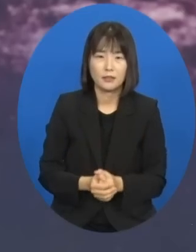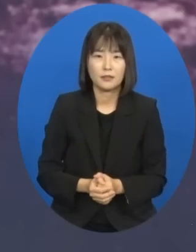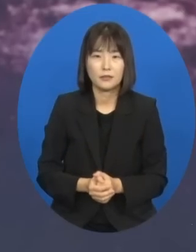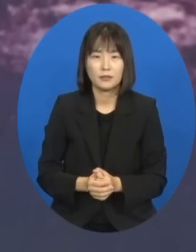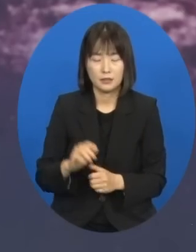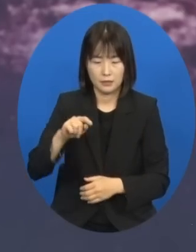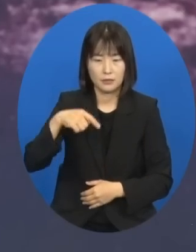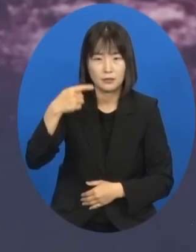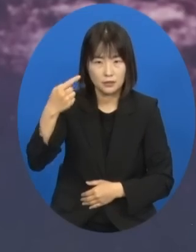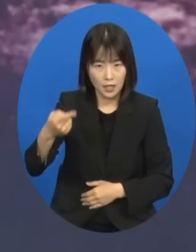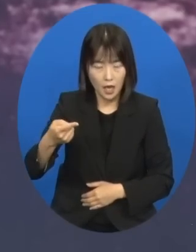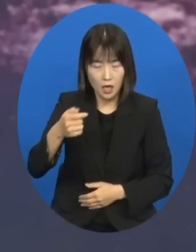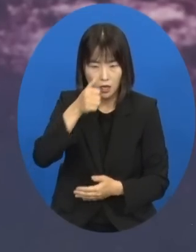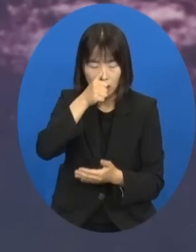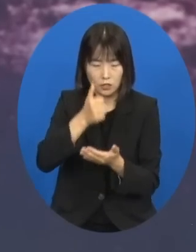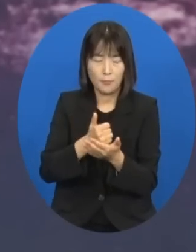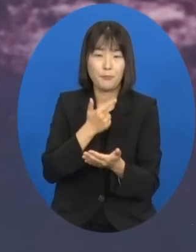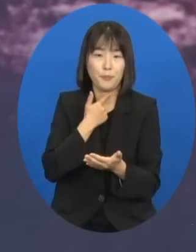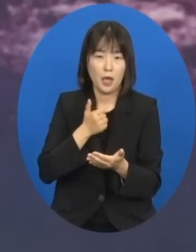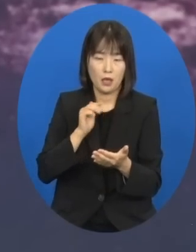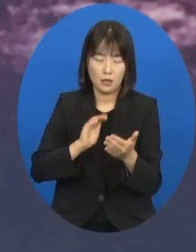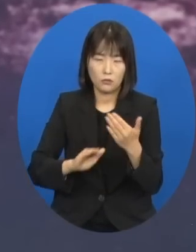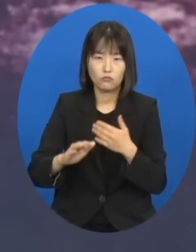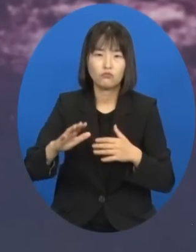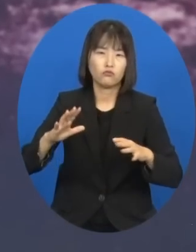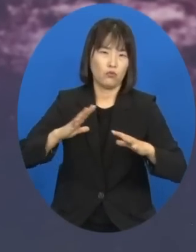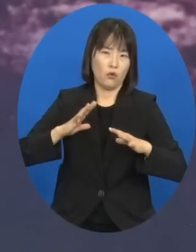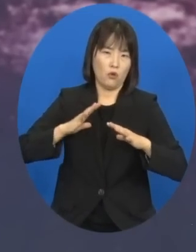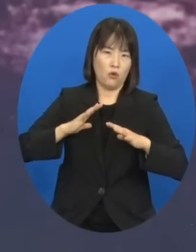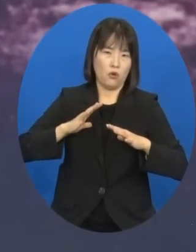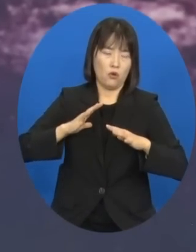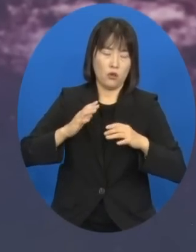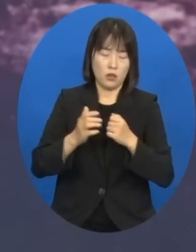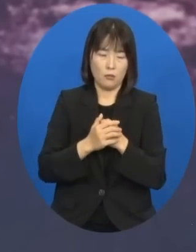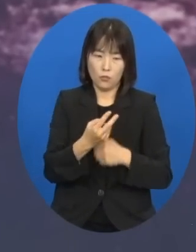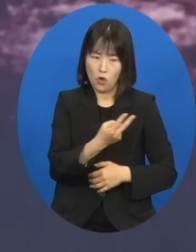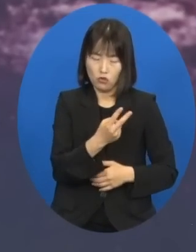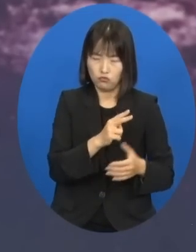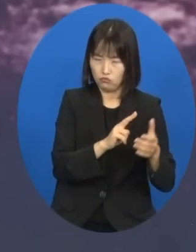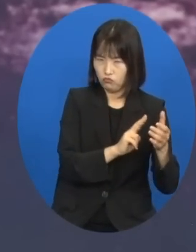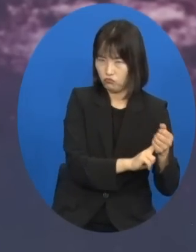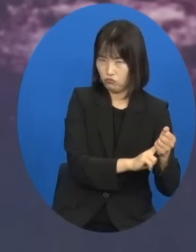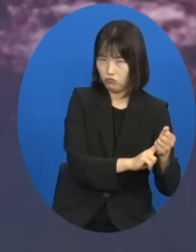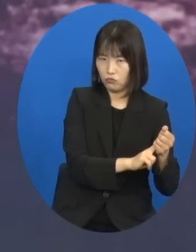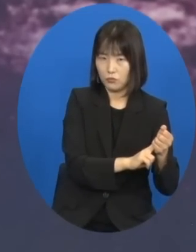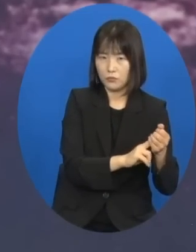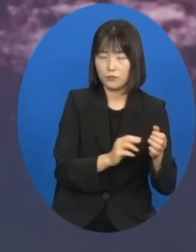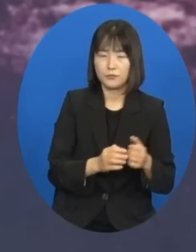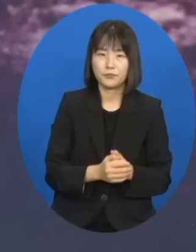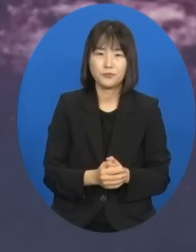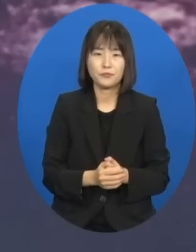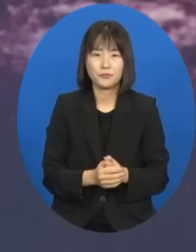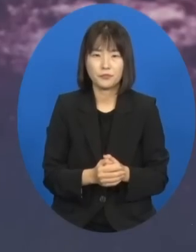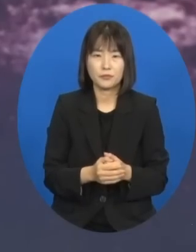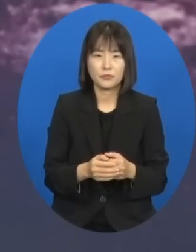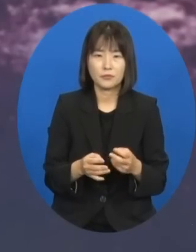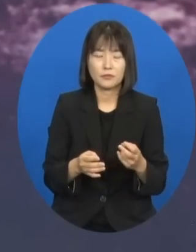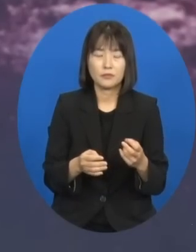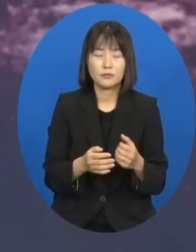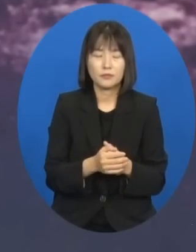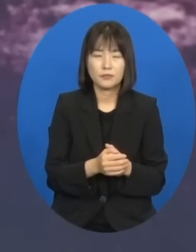이제 범죄한 다음에 두려워진 거예요. 그래서 그들이 숨습니다. 그들이 에덴 동산 어딘가에 숨게